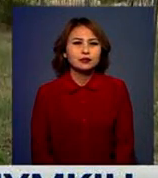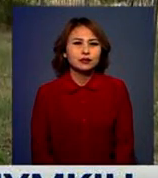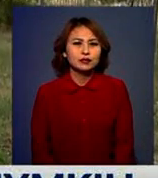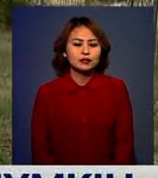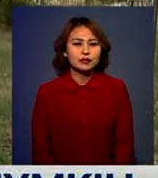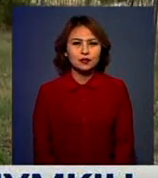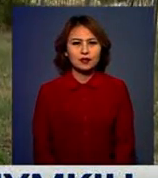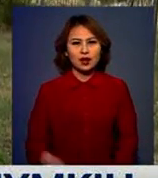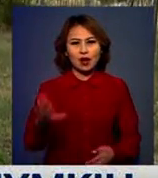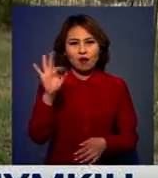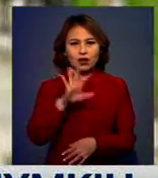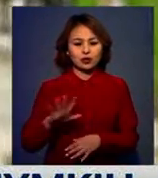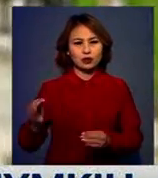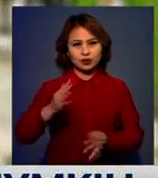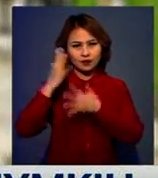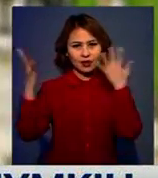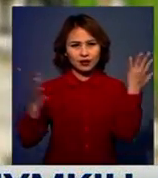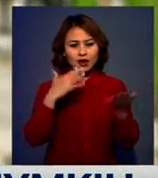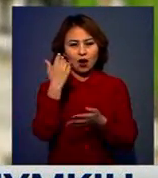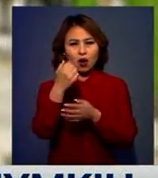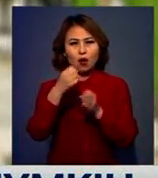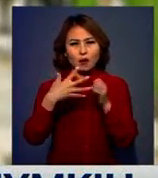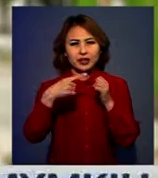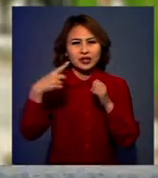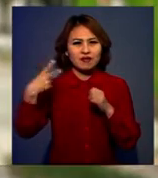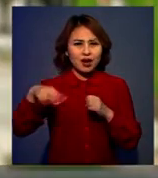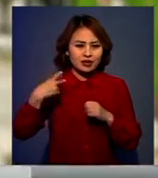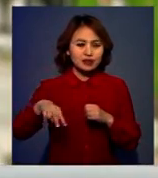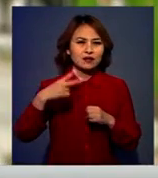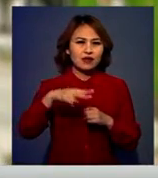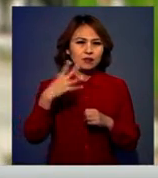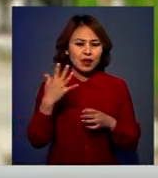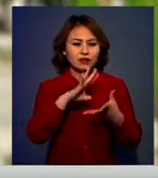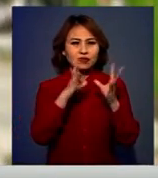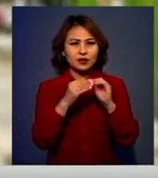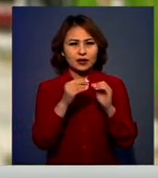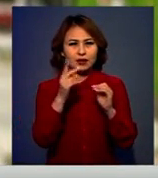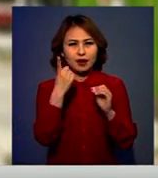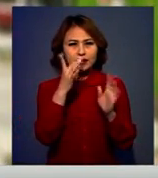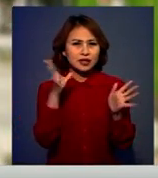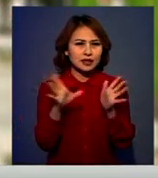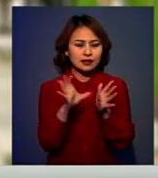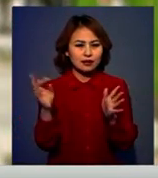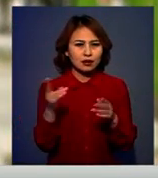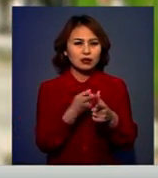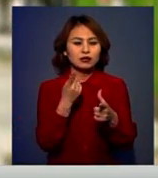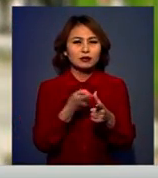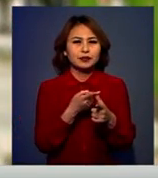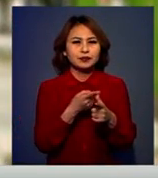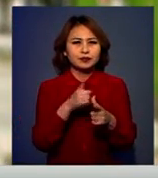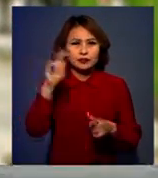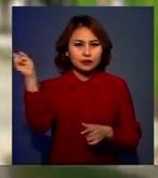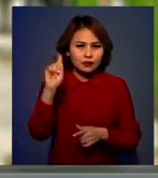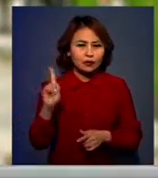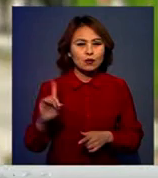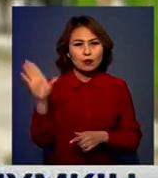Солтүстік бағыттан соққан жел 15-20, 20-28 метр секундқа дейін күшеюі күтіледі. Облыс бойынша найзағай ұшқыбал